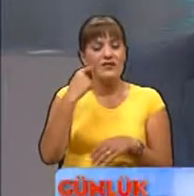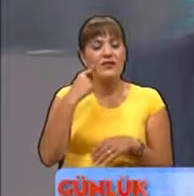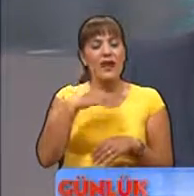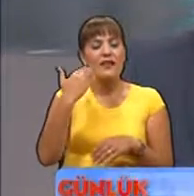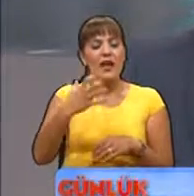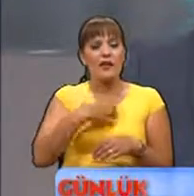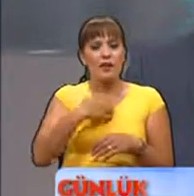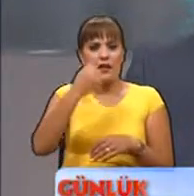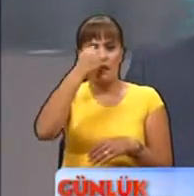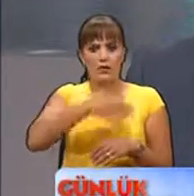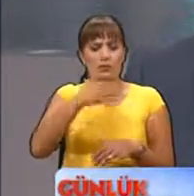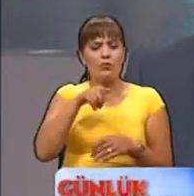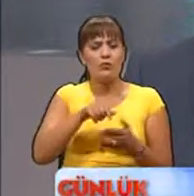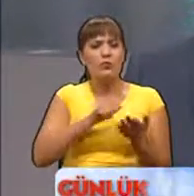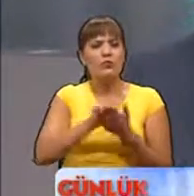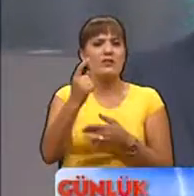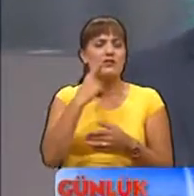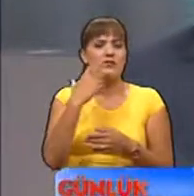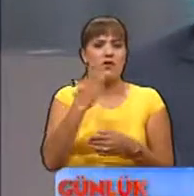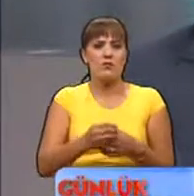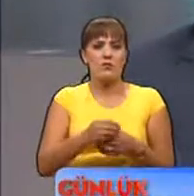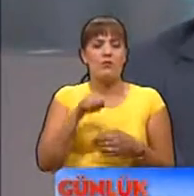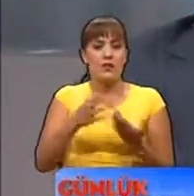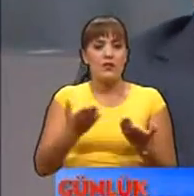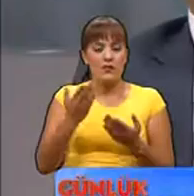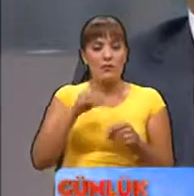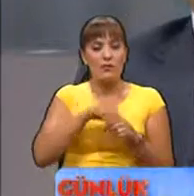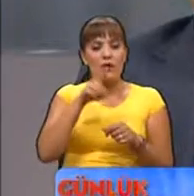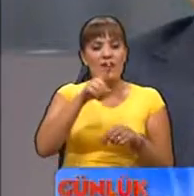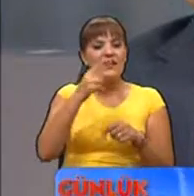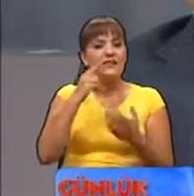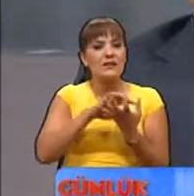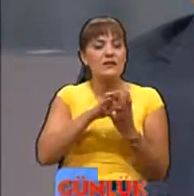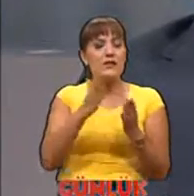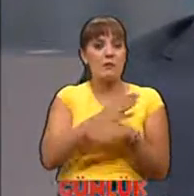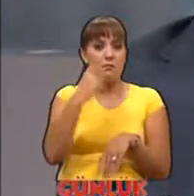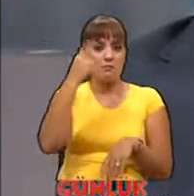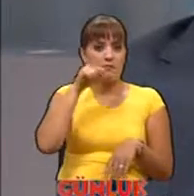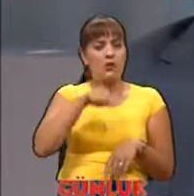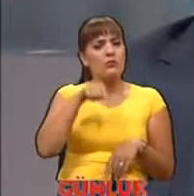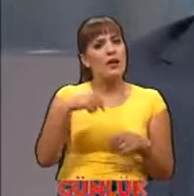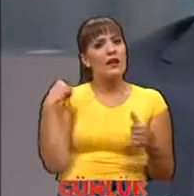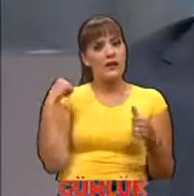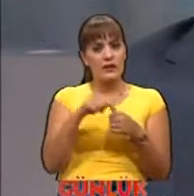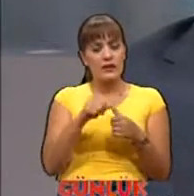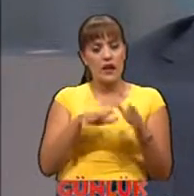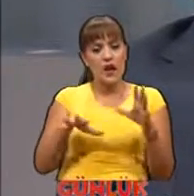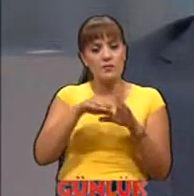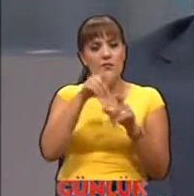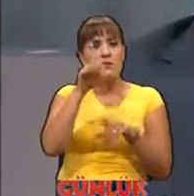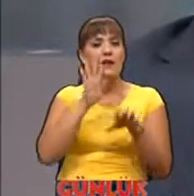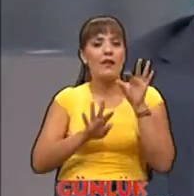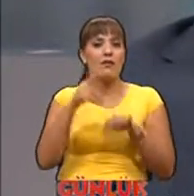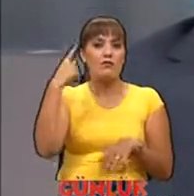kendine kanamaktadır ve bu bütün dişlerde olur. Bu da tabii ki bruksizmin sebebidir. Burada yine kapsamlı